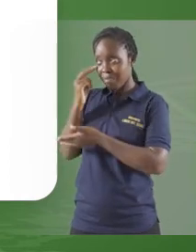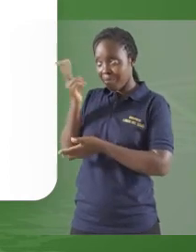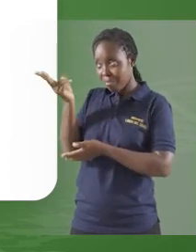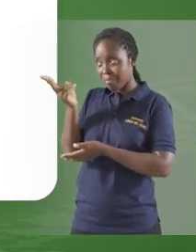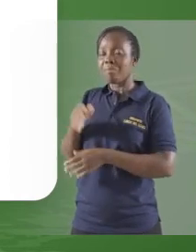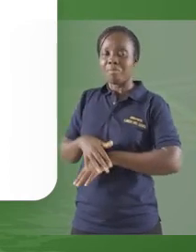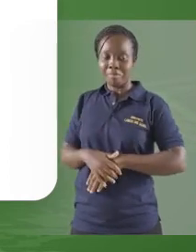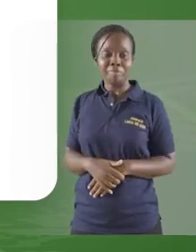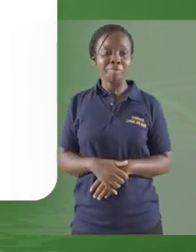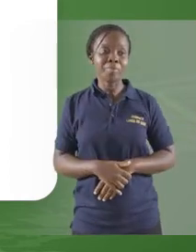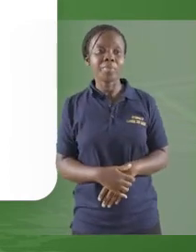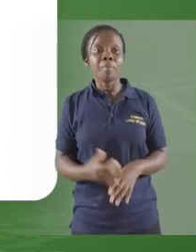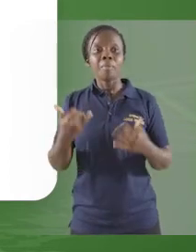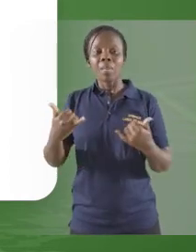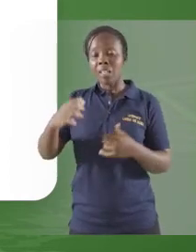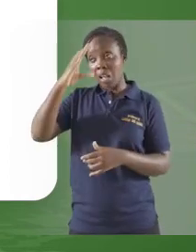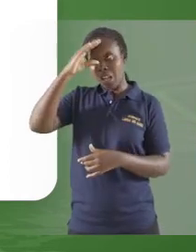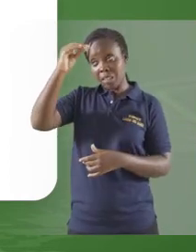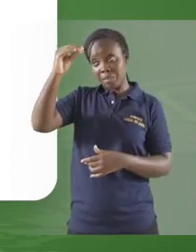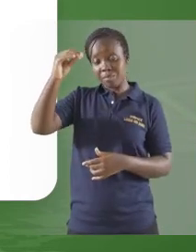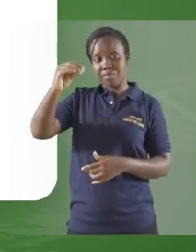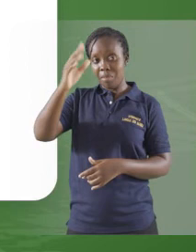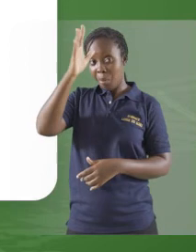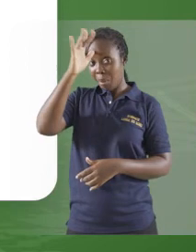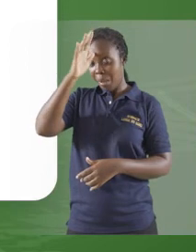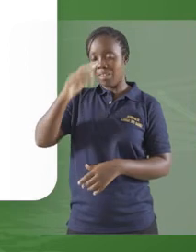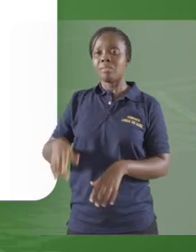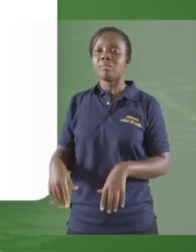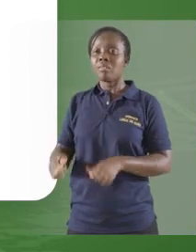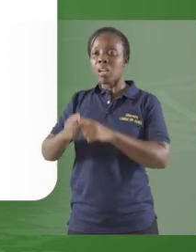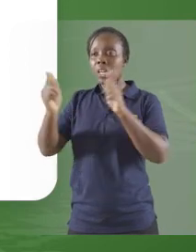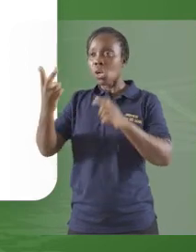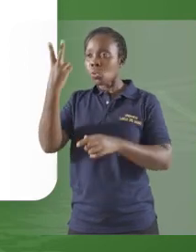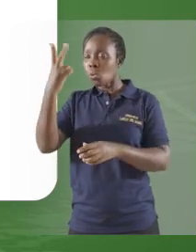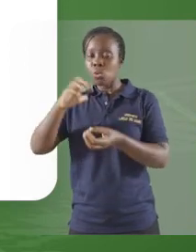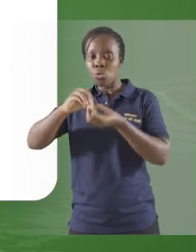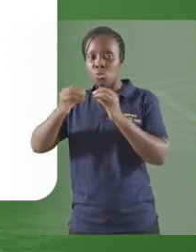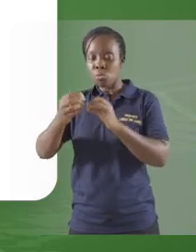Quant à l'homme, grand 2, 2, il est normal.